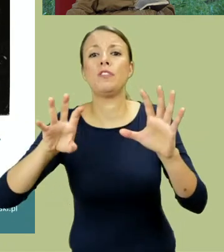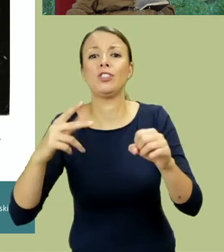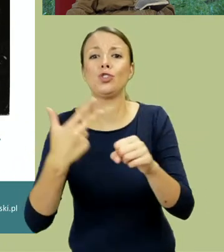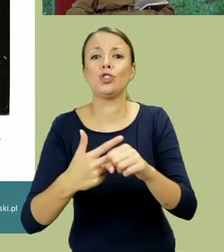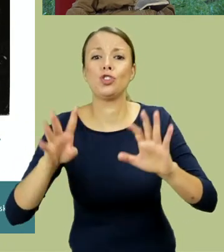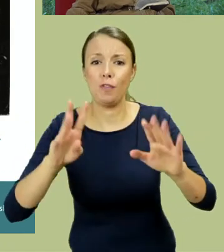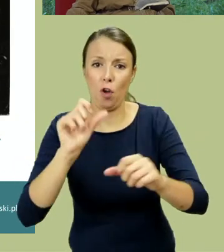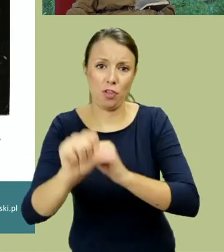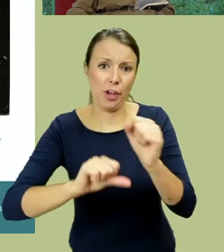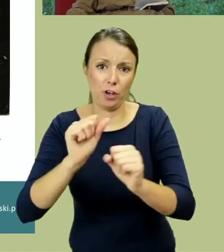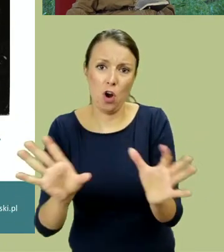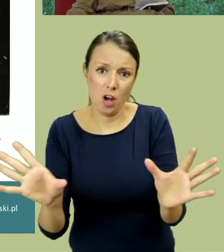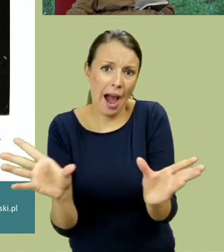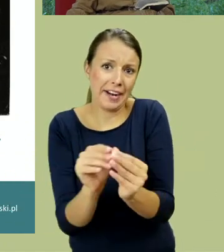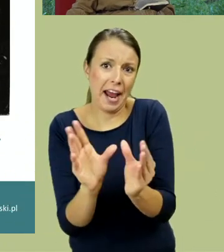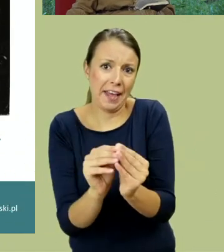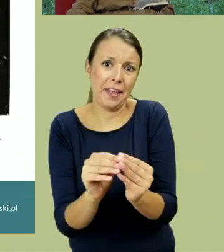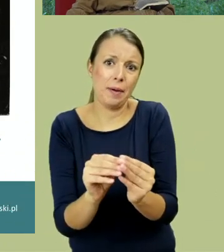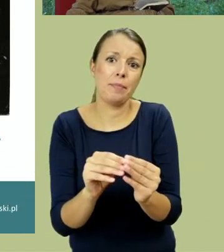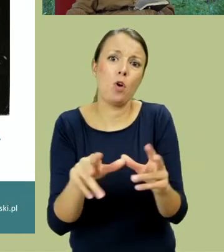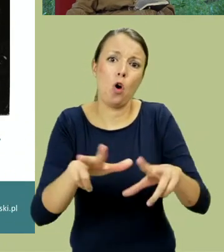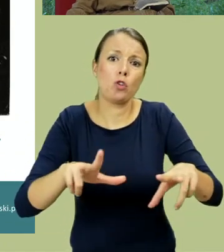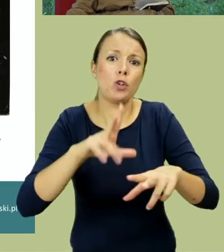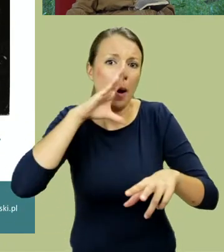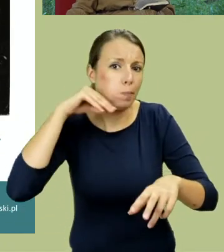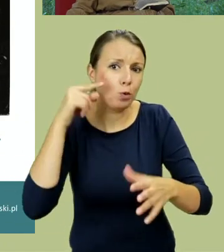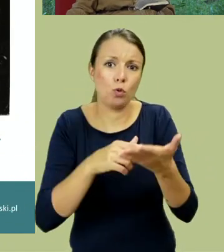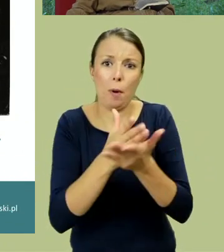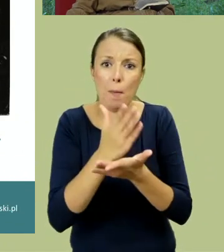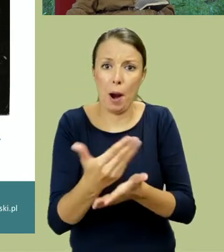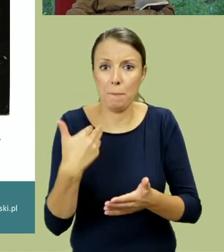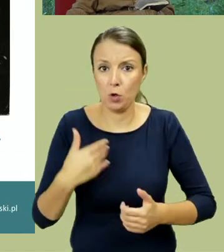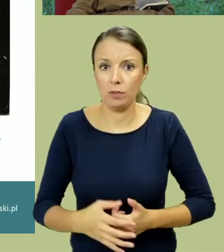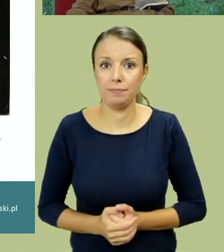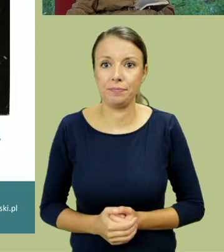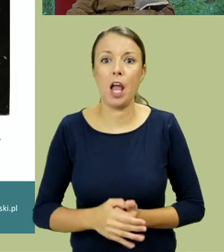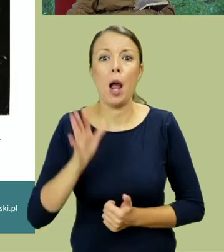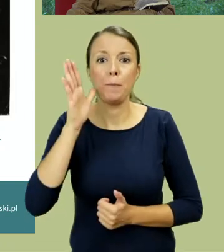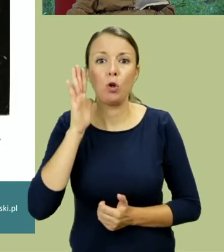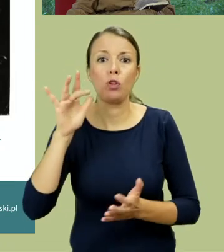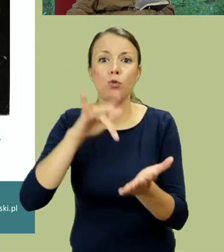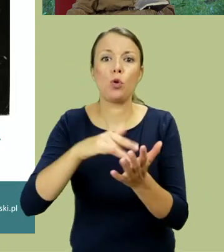1939 roku, a później tutaj w Milusinie mieszkała do